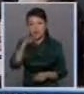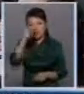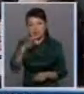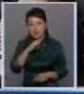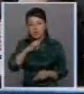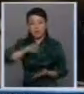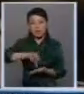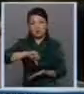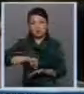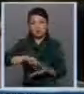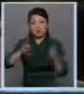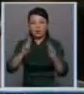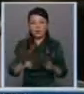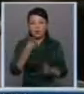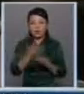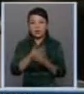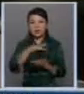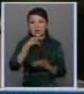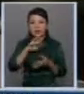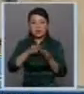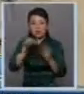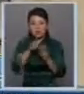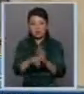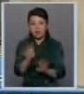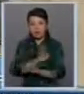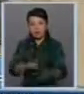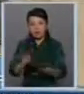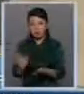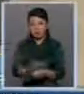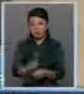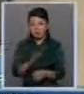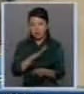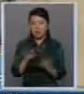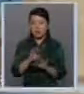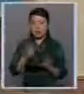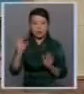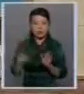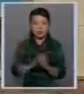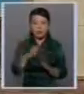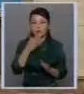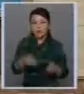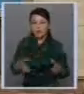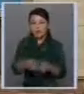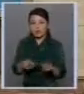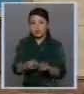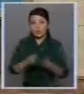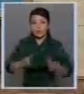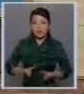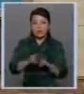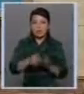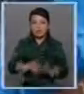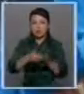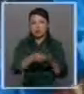кандидатурасын енгізу сынды бірқатар өзекті мәселелер талқыланды. Біріккен ұлттар ұйымы бас хатшысы орынбасарының сапары Астанада жалғаспақ.